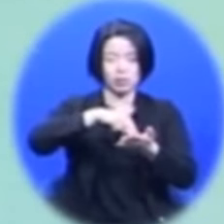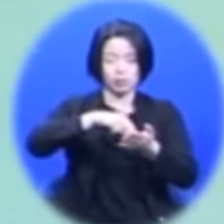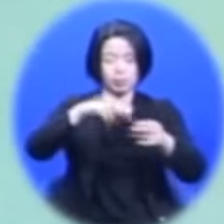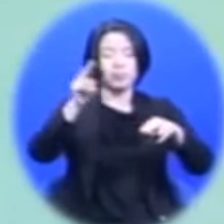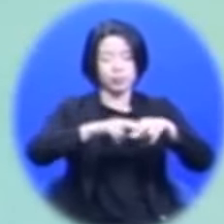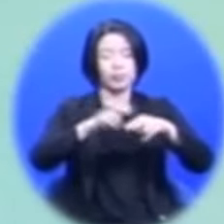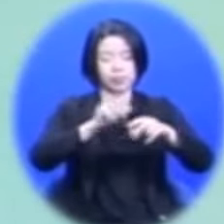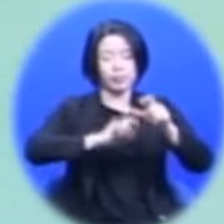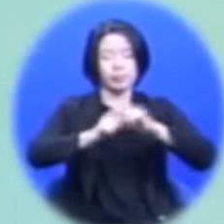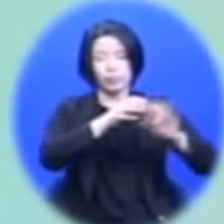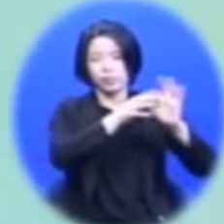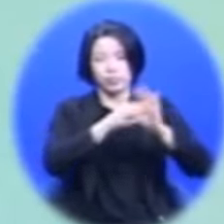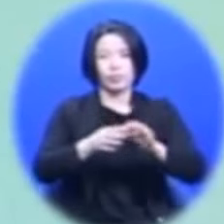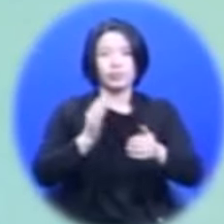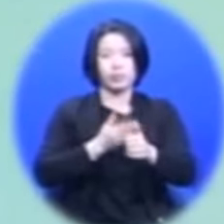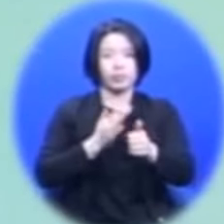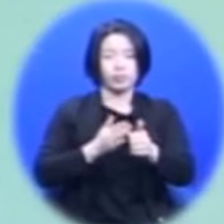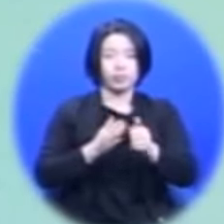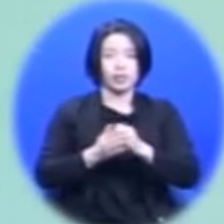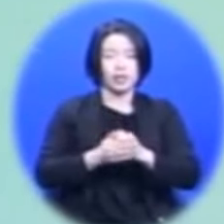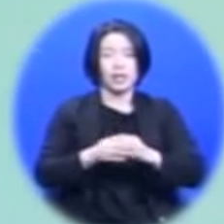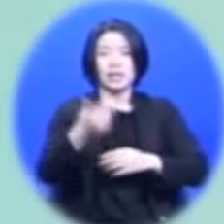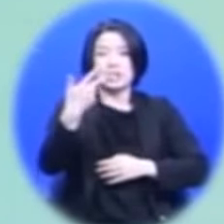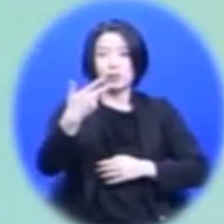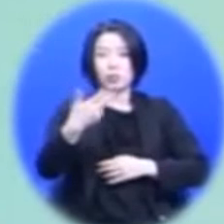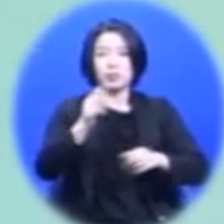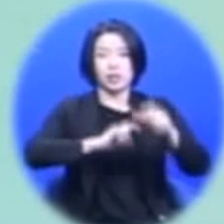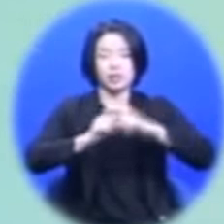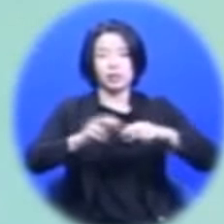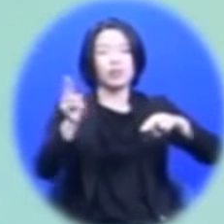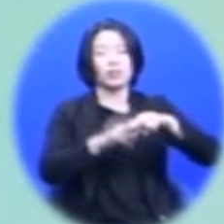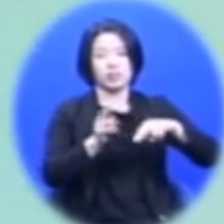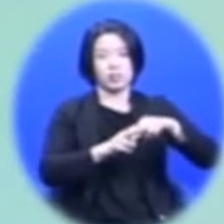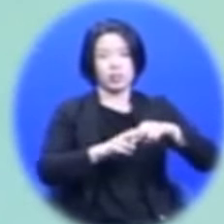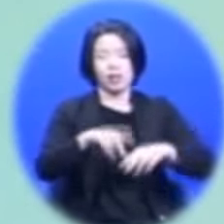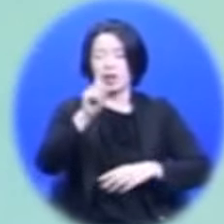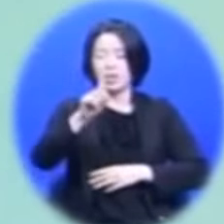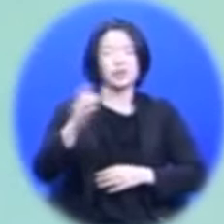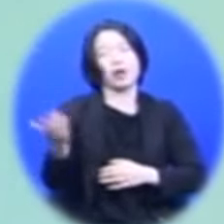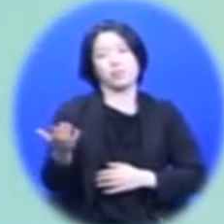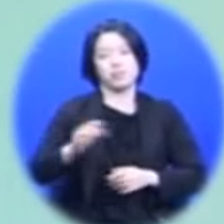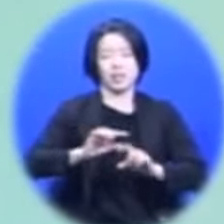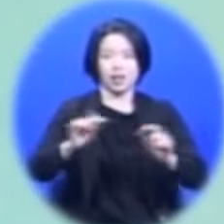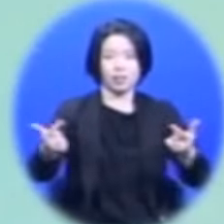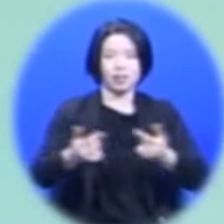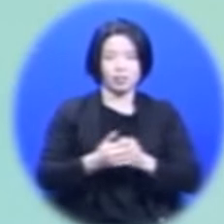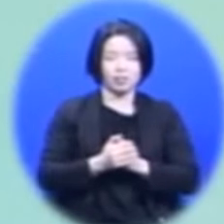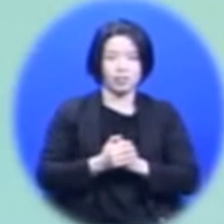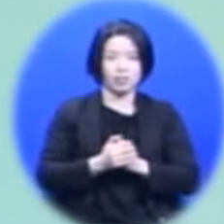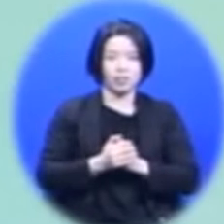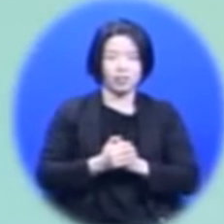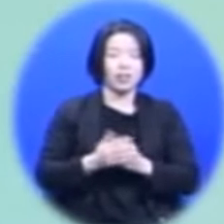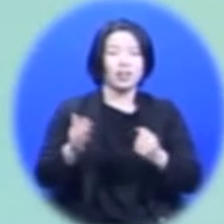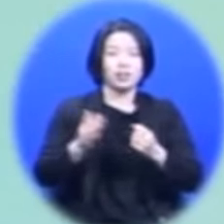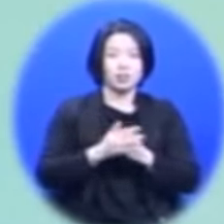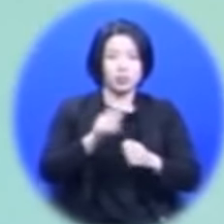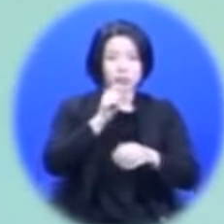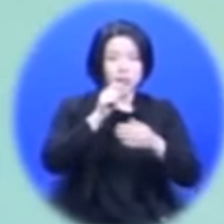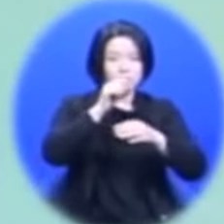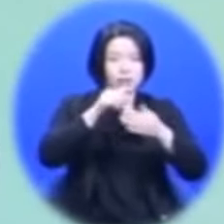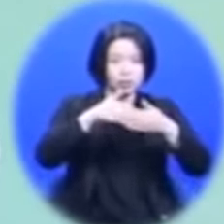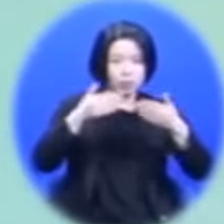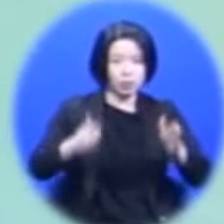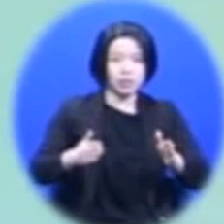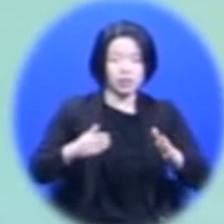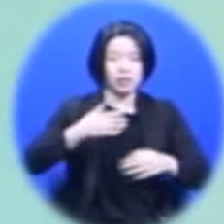때려달라는 거. 그리고 7대를 더 맞았는데 하나도 안 아프더래. 그리고는 교실로 돌아가서